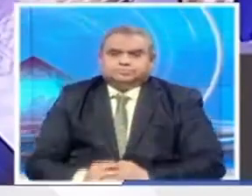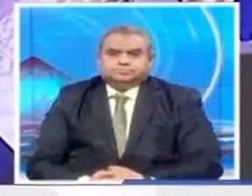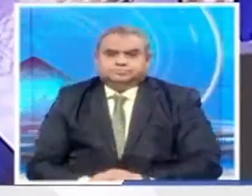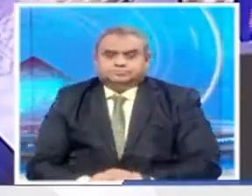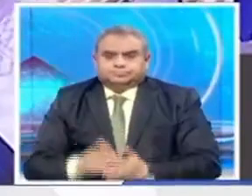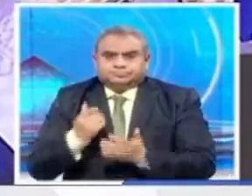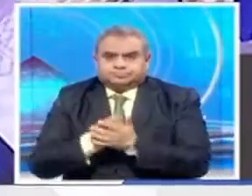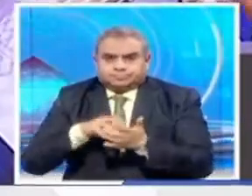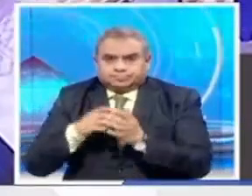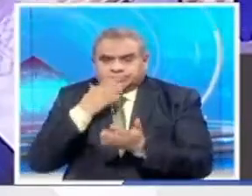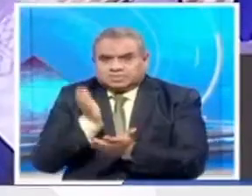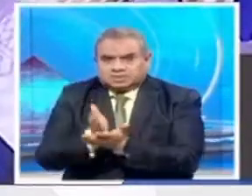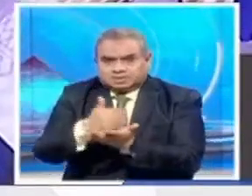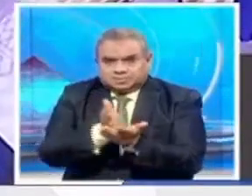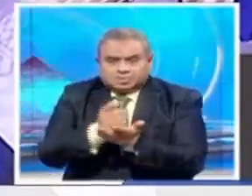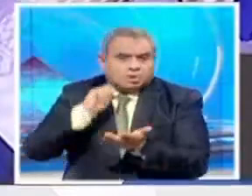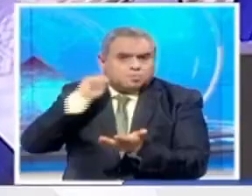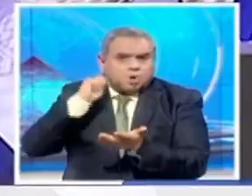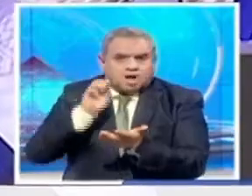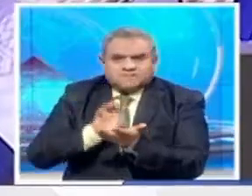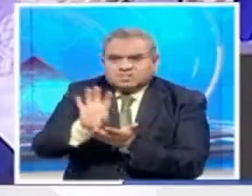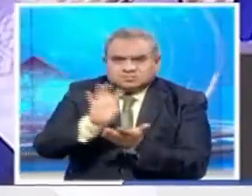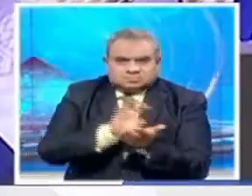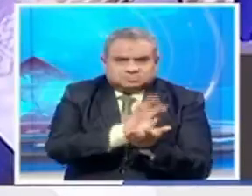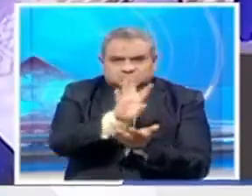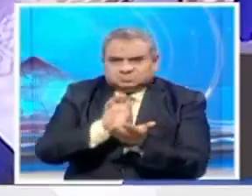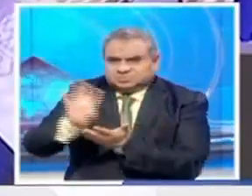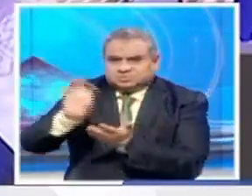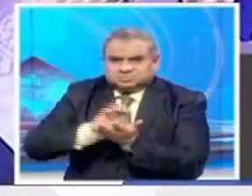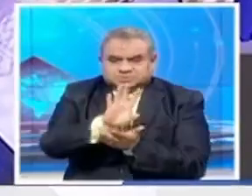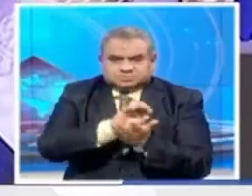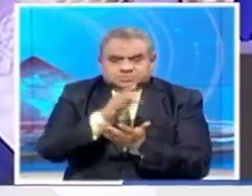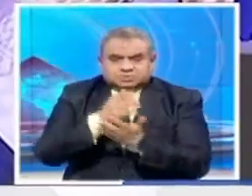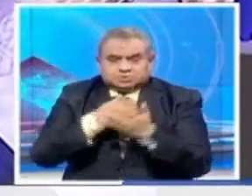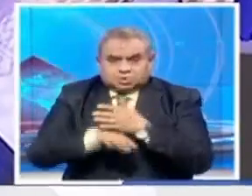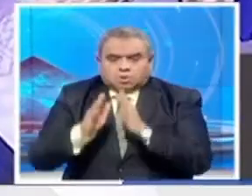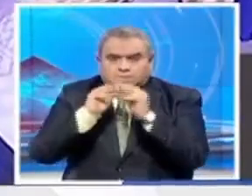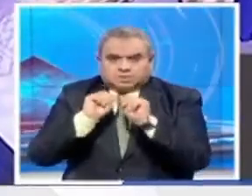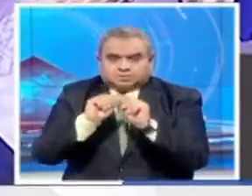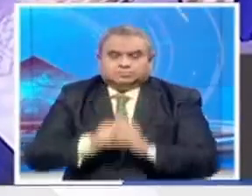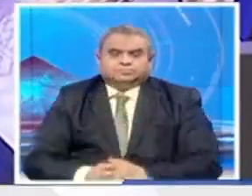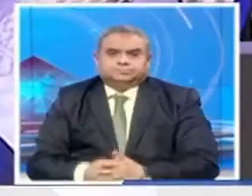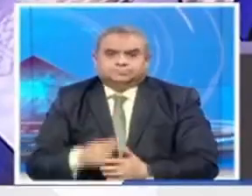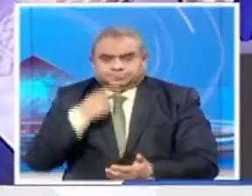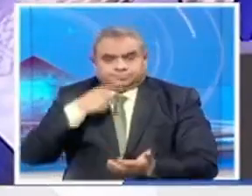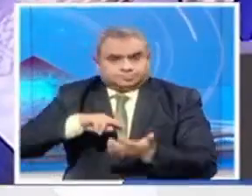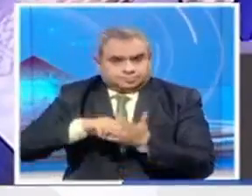عليه، إقسام مديريات كل ما يتعلق بمصر،